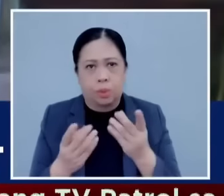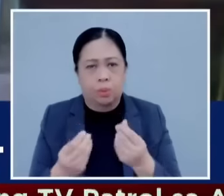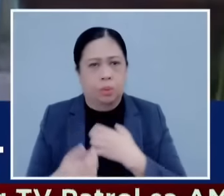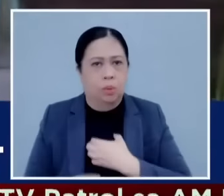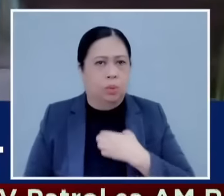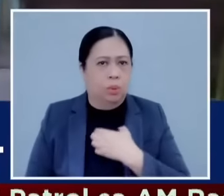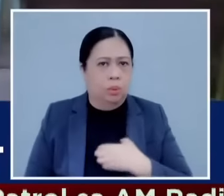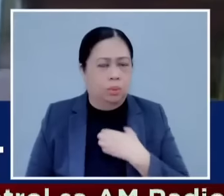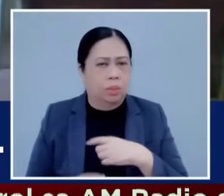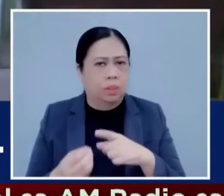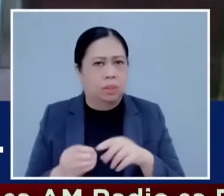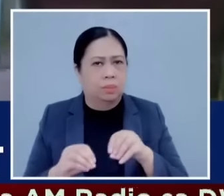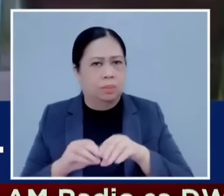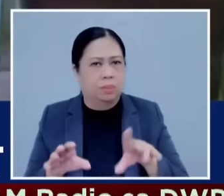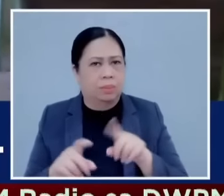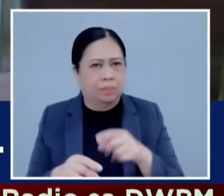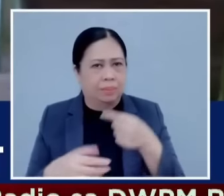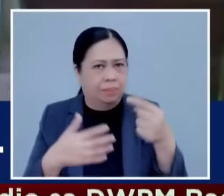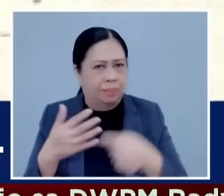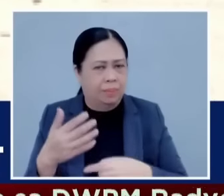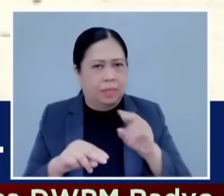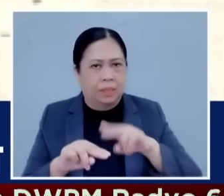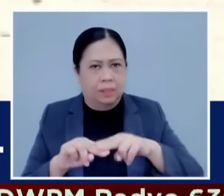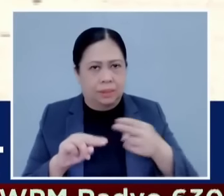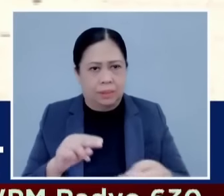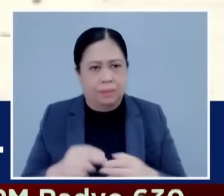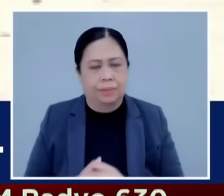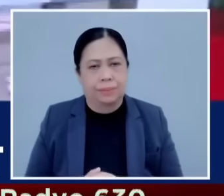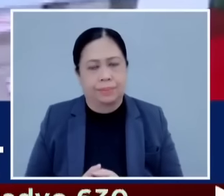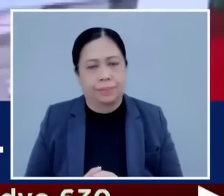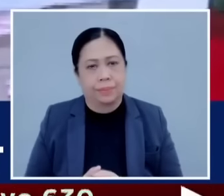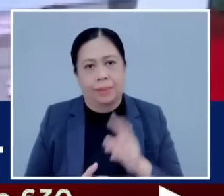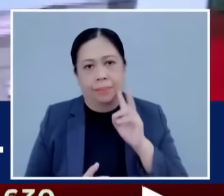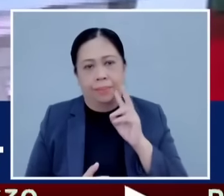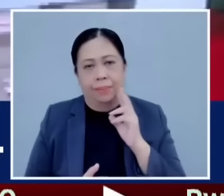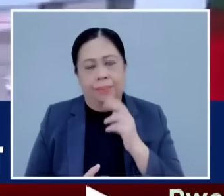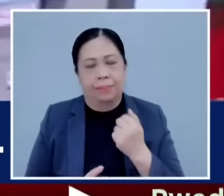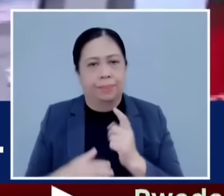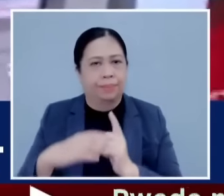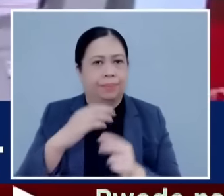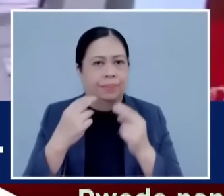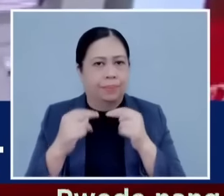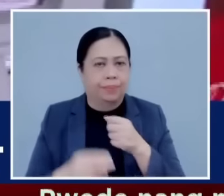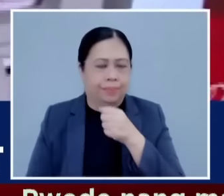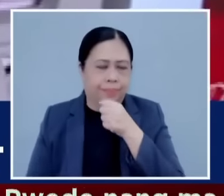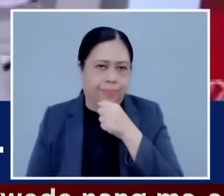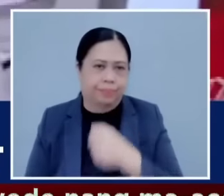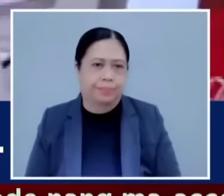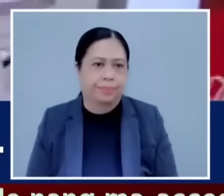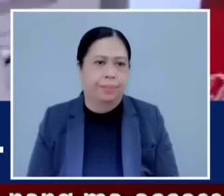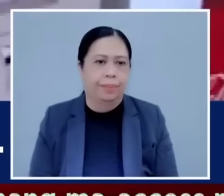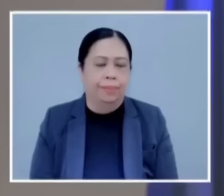sa pagpapatupad ng mga naturang diskwento. Vivian Gulia, ABS-CBN News.